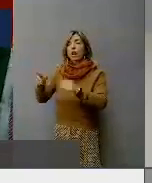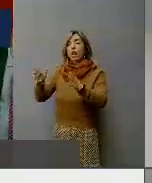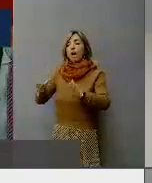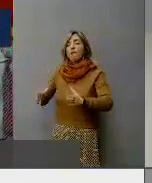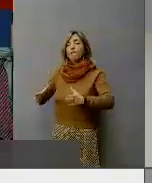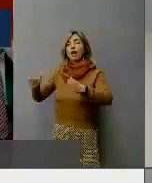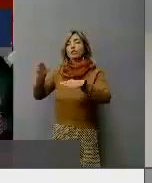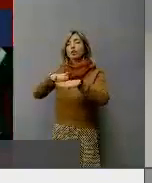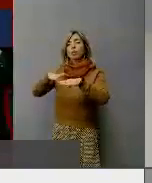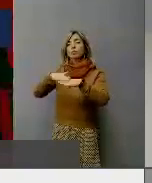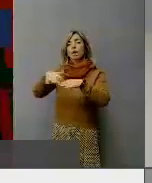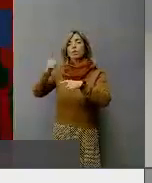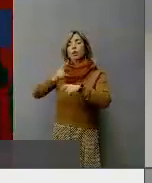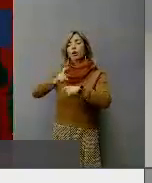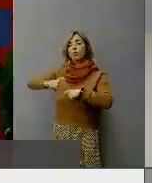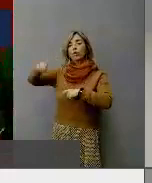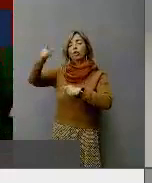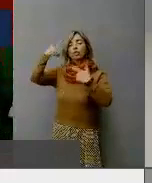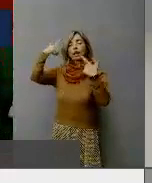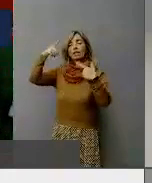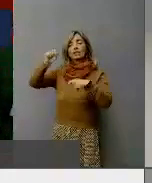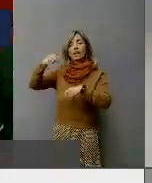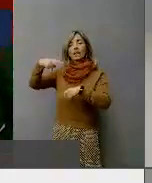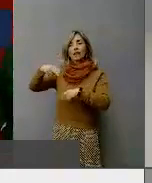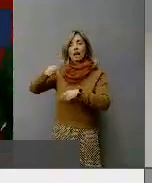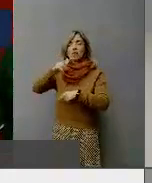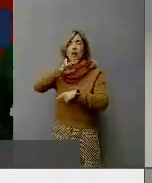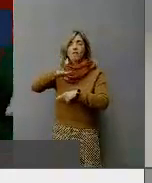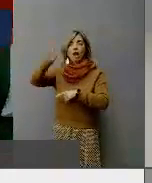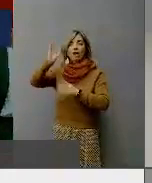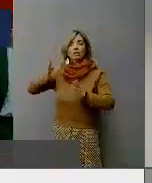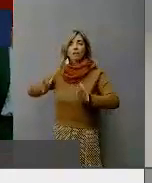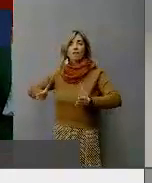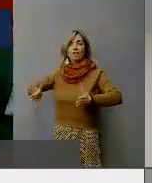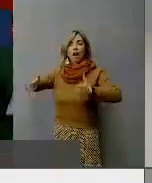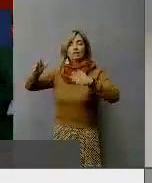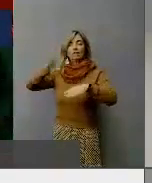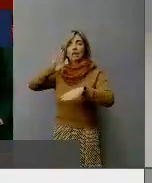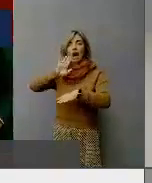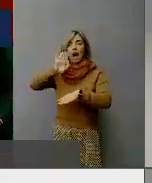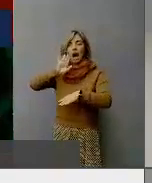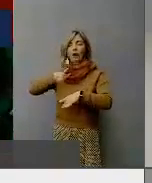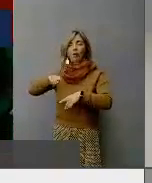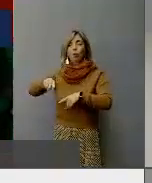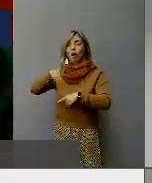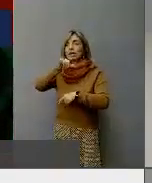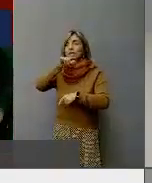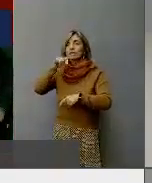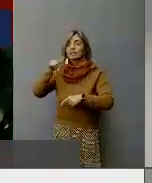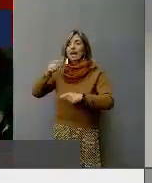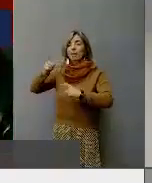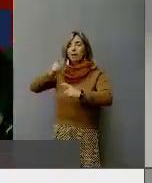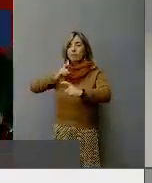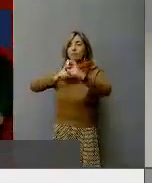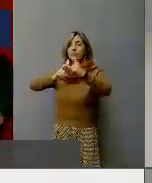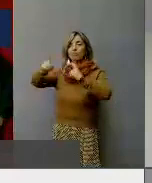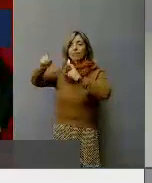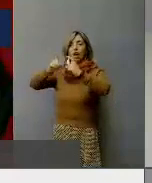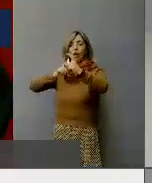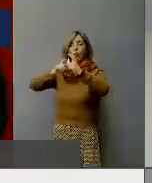sant'anna infatti erano le vecchie vasche d'acqua e servivano per movimentare le due funicolari